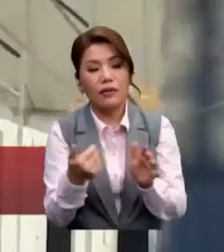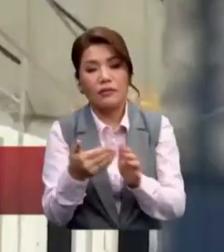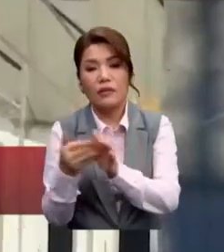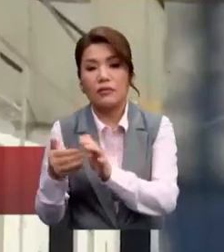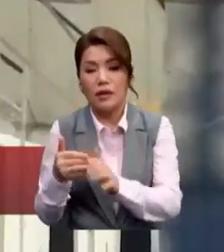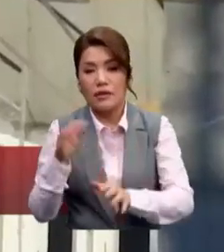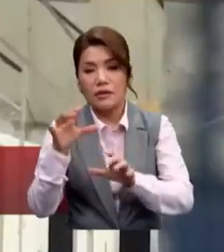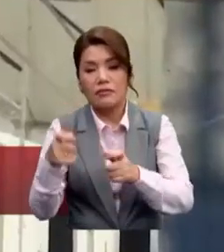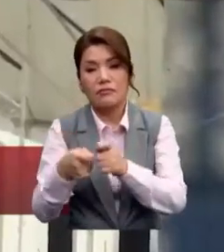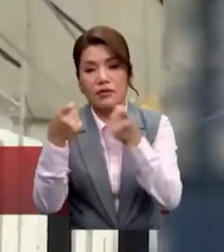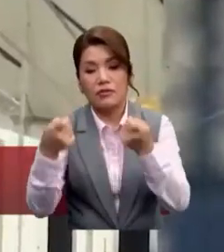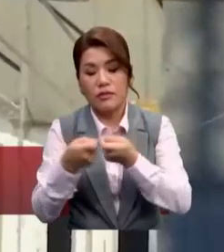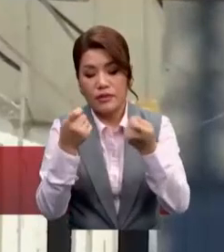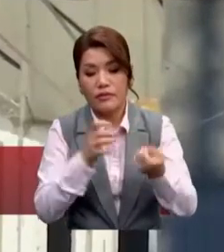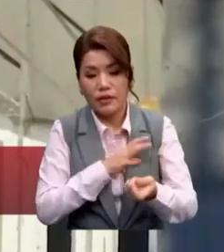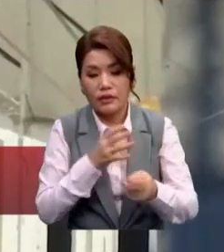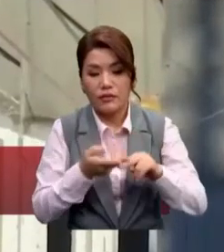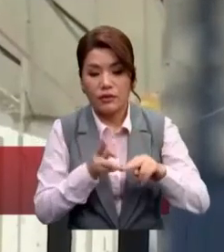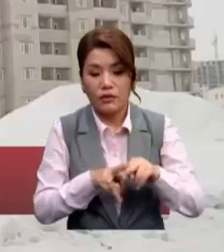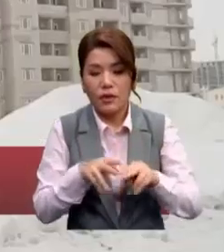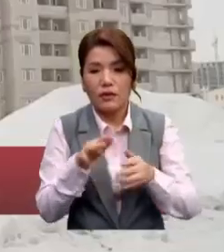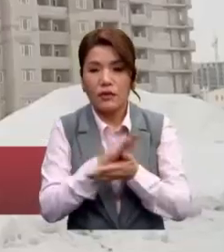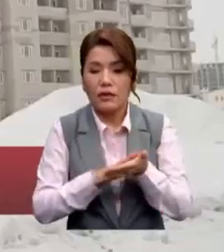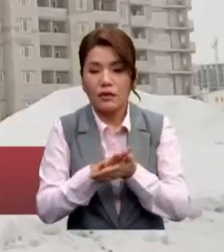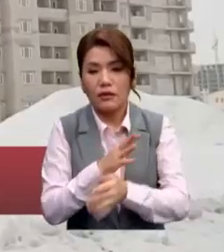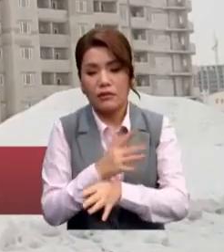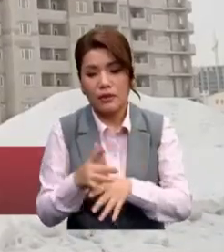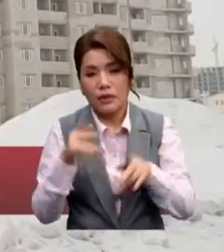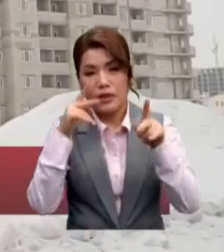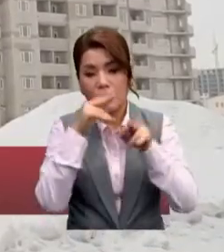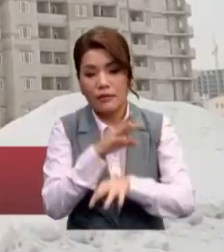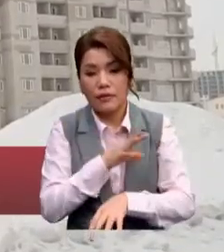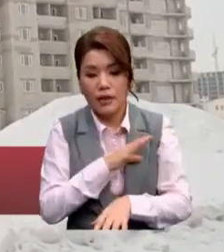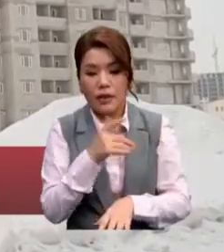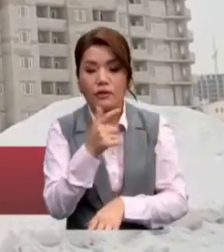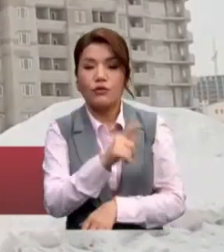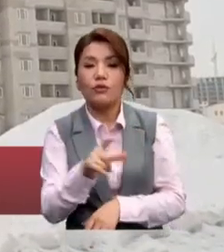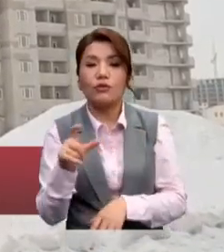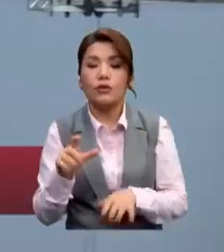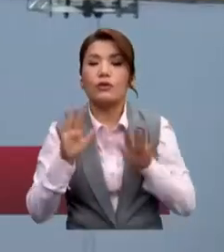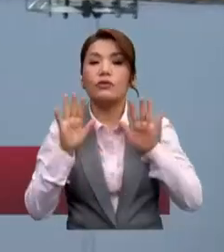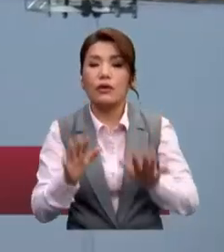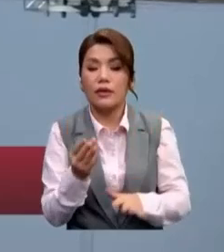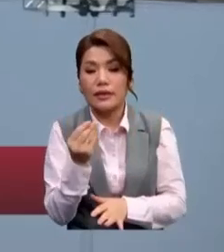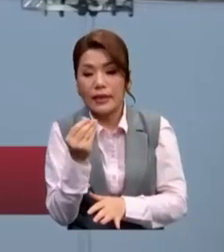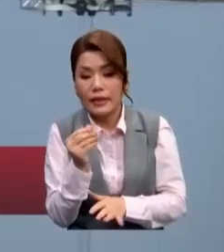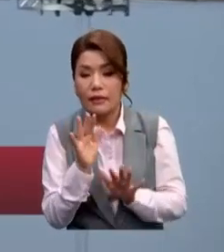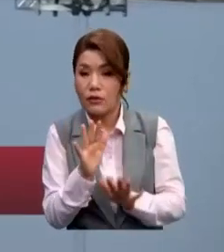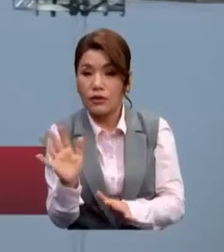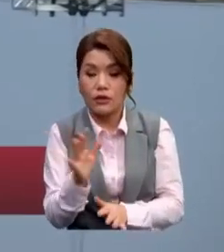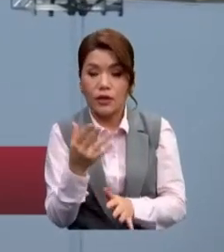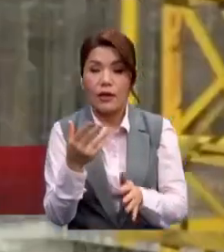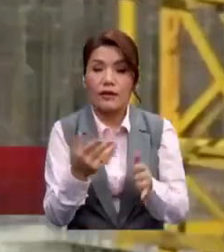үшін тергеліп жатыр. Бұл жолы олар мүлдем басқа әдіспен әрекет еткен. Азаматтарды мердігерлікке тек ақшалай ғана емес,